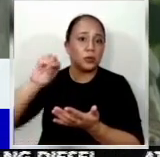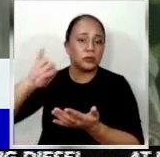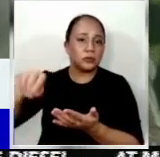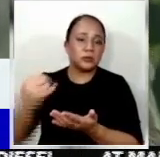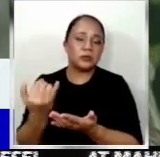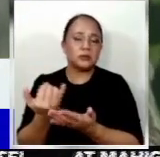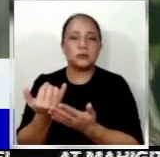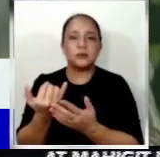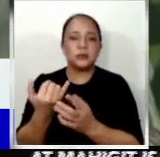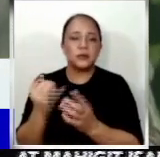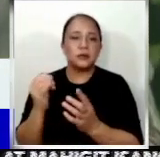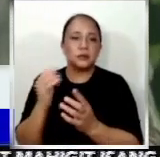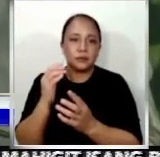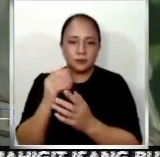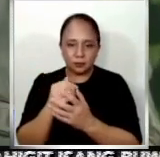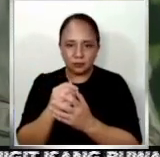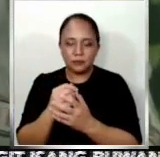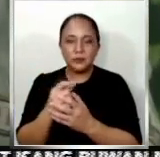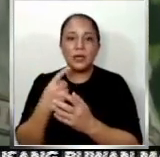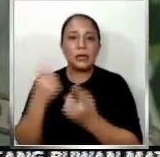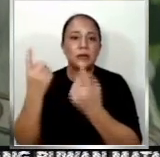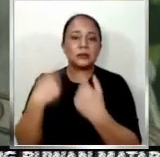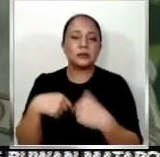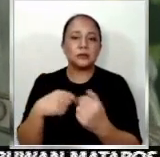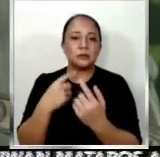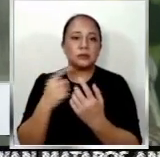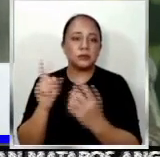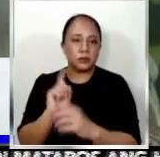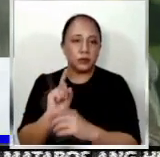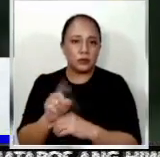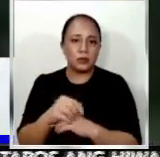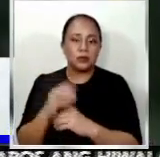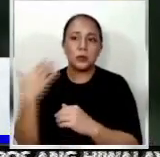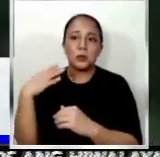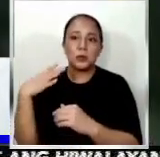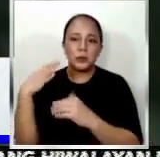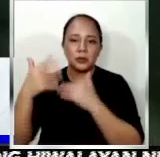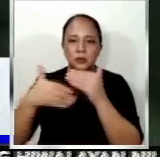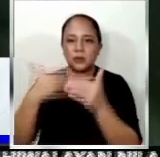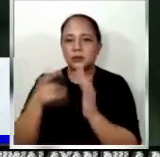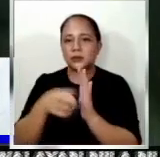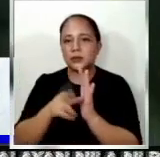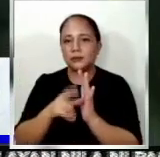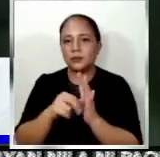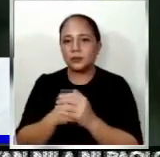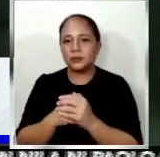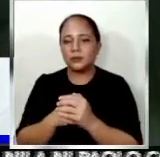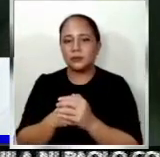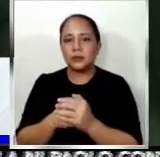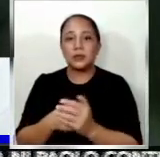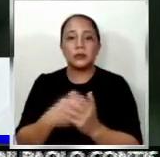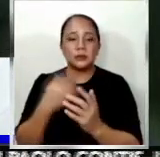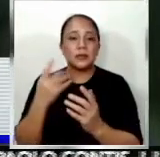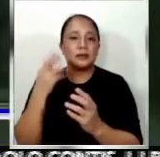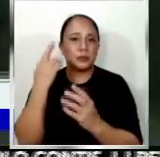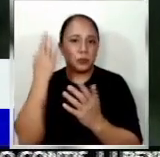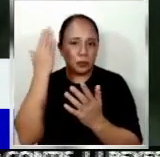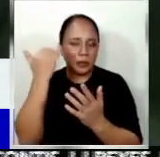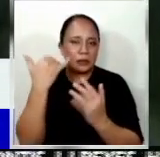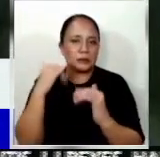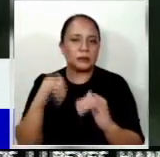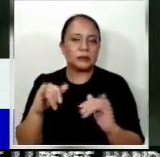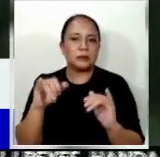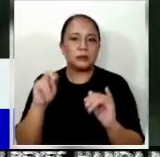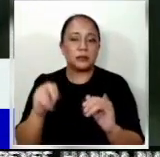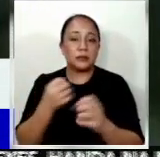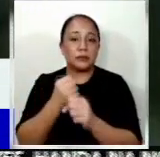usually naman po ang sagot po is on process of review po sila. Isa rin sa mga dahilan kung bakit kailangan na raw mapalaya ang